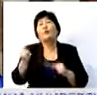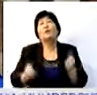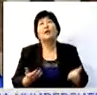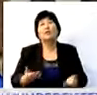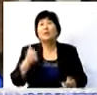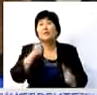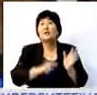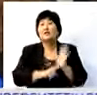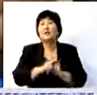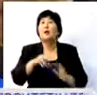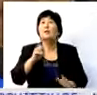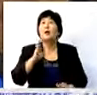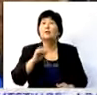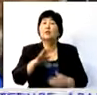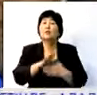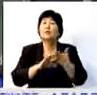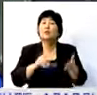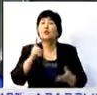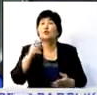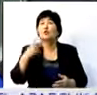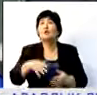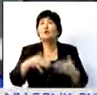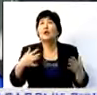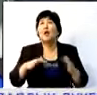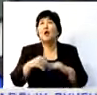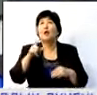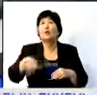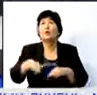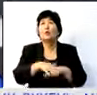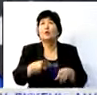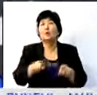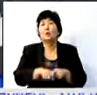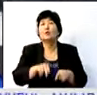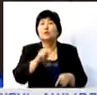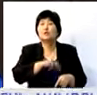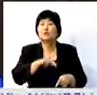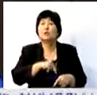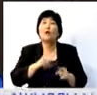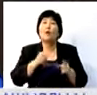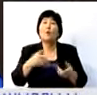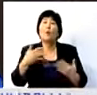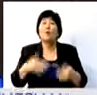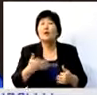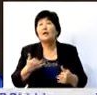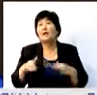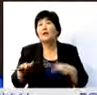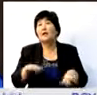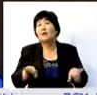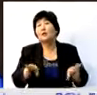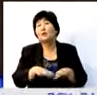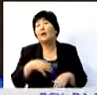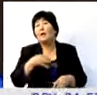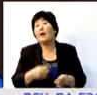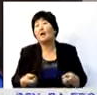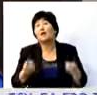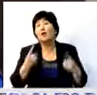Жыл басынан бері мақсат секілді өтініш білдірген 120-дан астам аудан тұрғыны осындай жәрмеңке арқылы қызметке орналасқан. Игі шараның қос тарап үшін маңызы